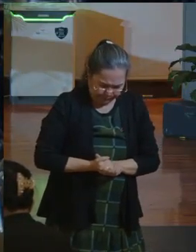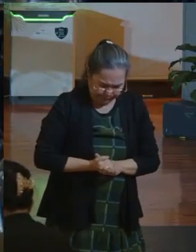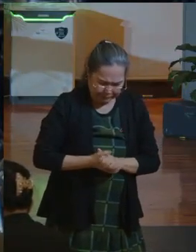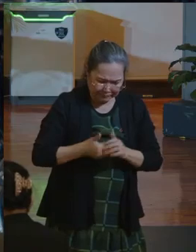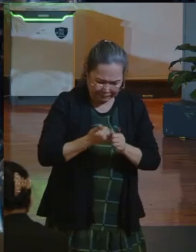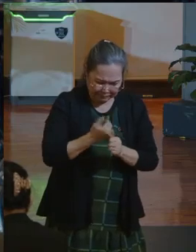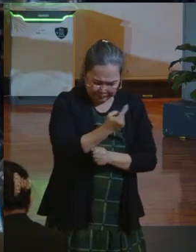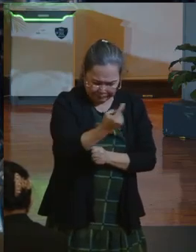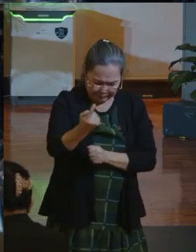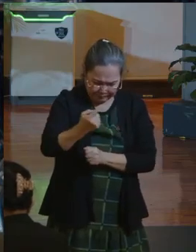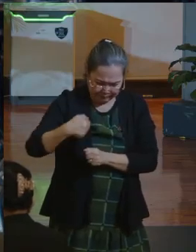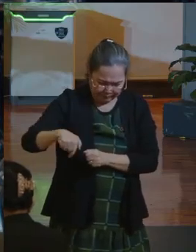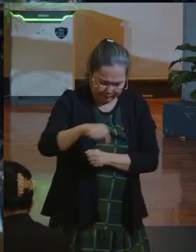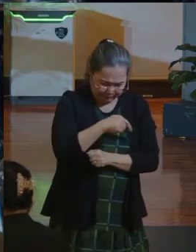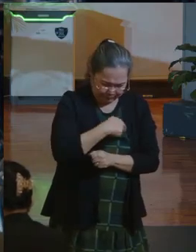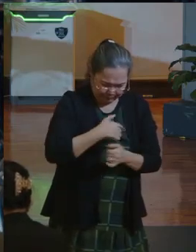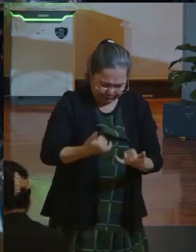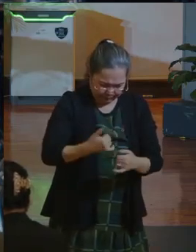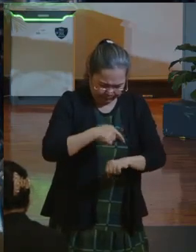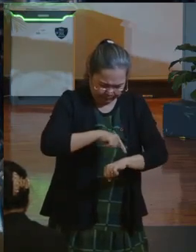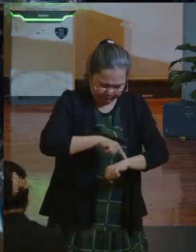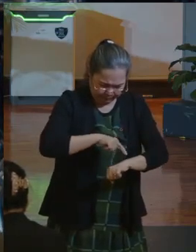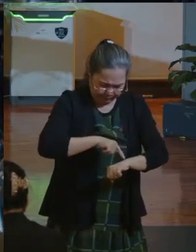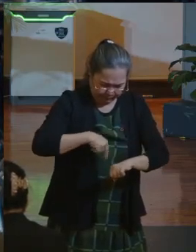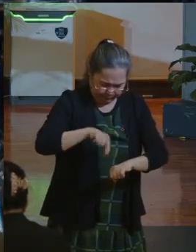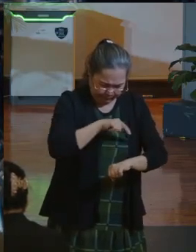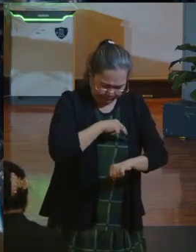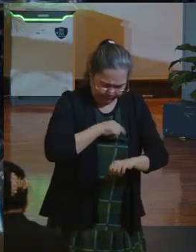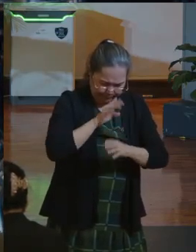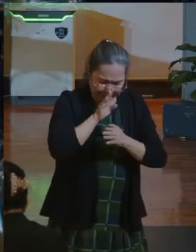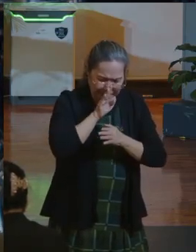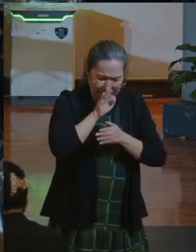Isa sa amin, Panginoon, sa oras na ito, sa aming pananahili,